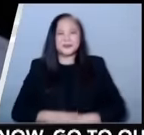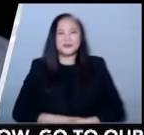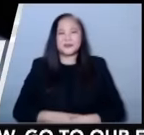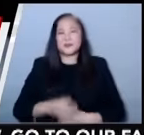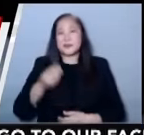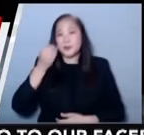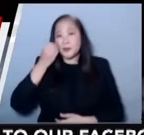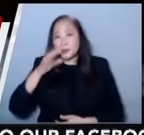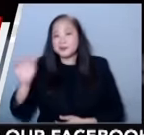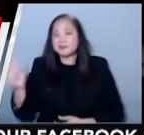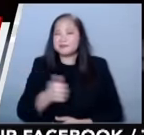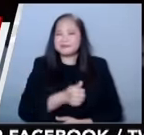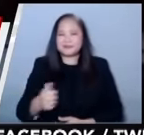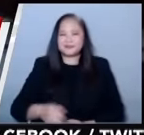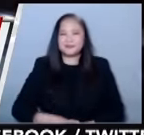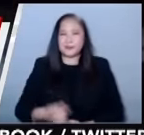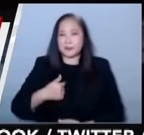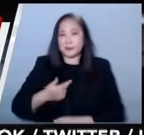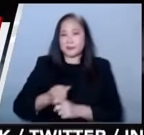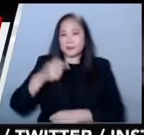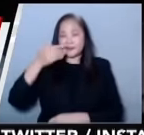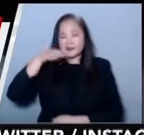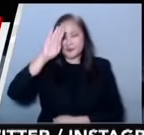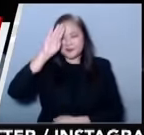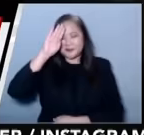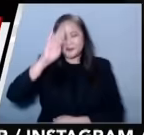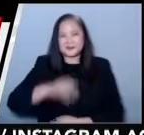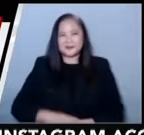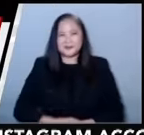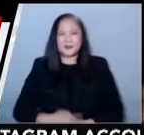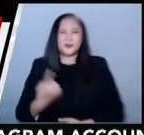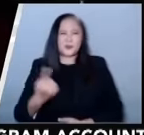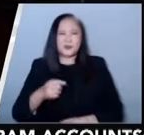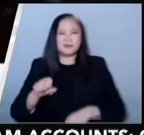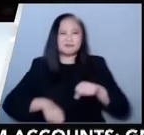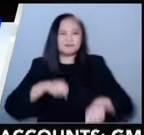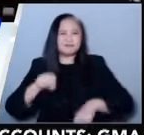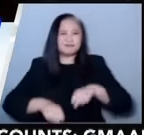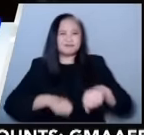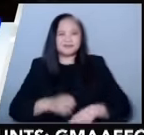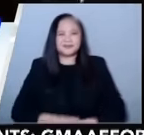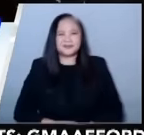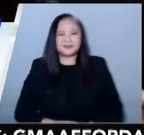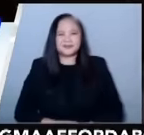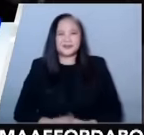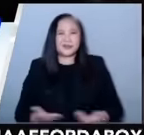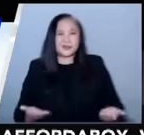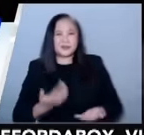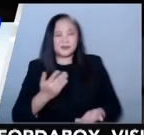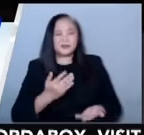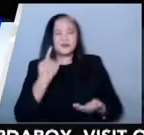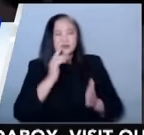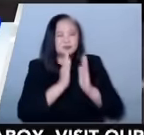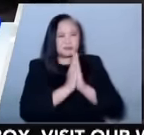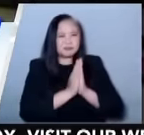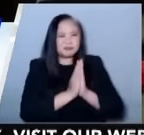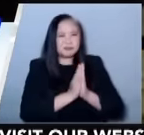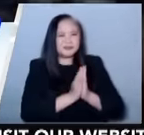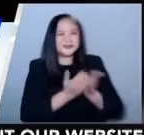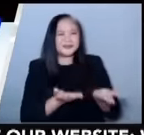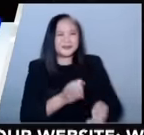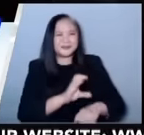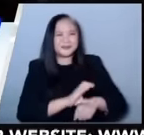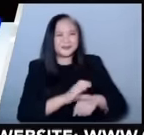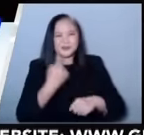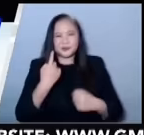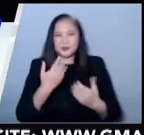Cavite. Yung bisikleta lang ako papasok. Nadaan lang dito, mananalangin lang. Para sa kalusugan ng aking pamilya,